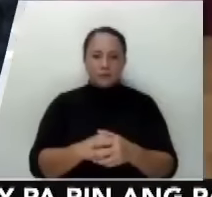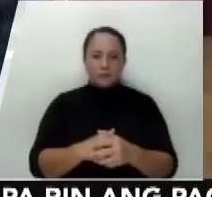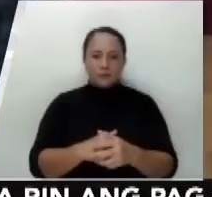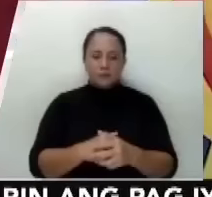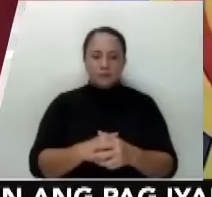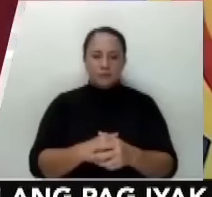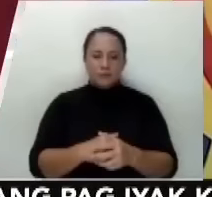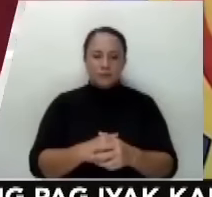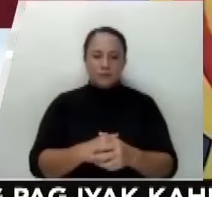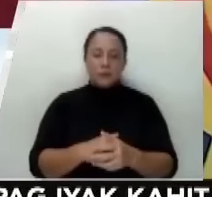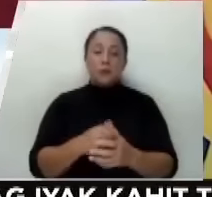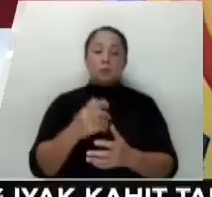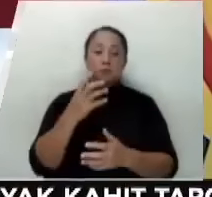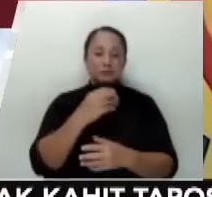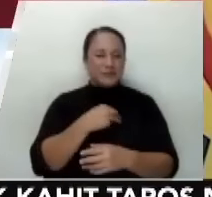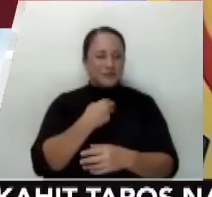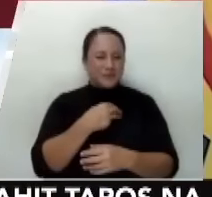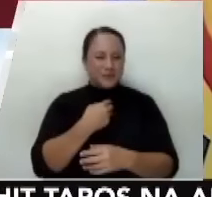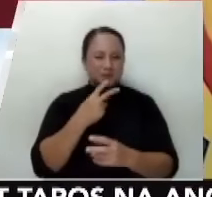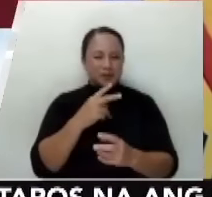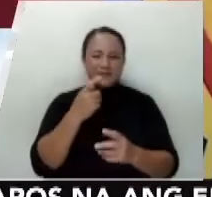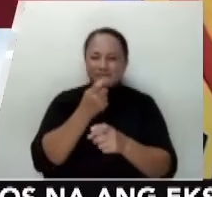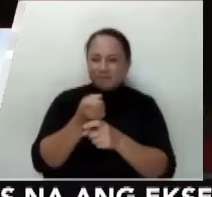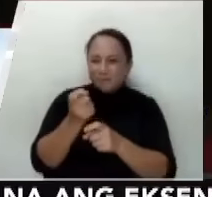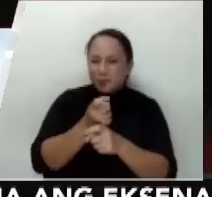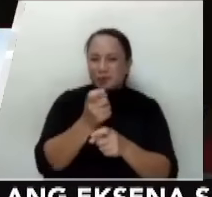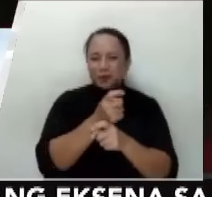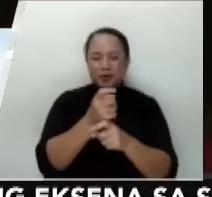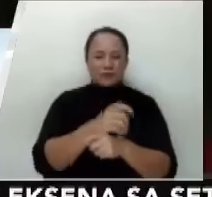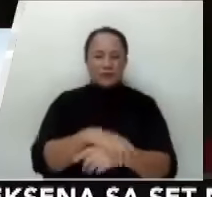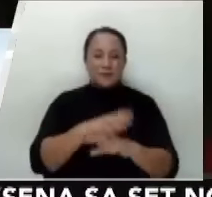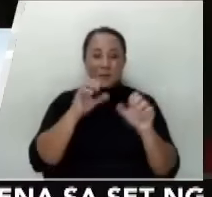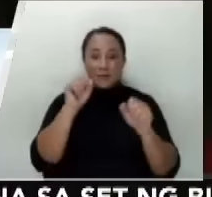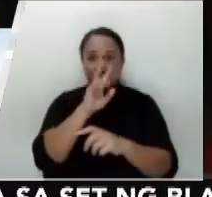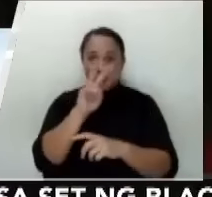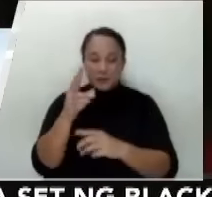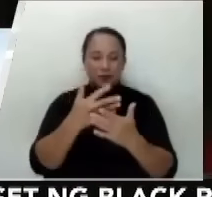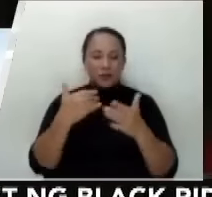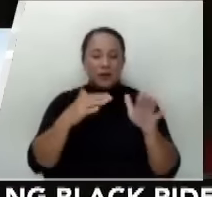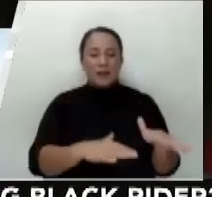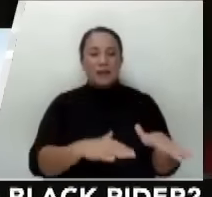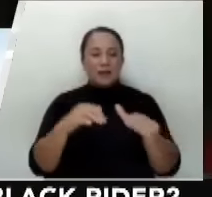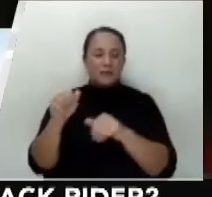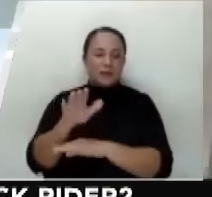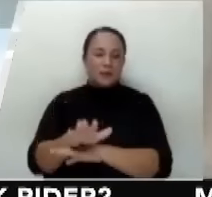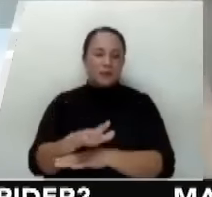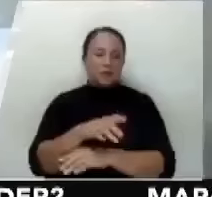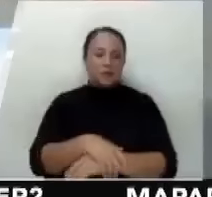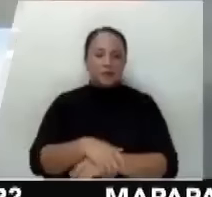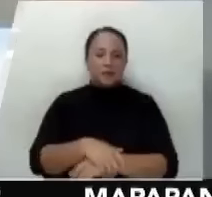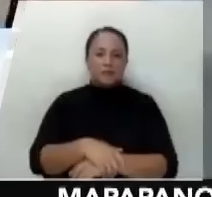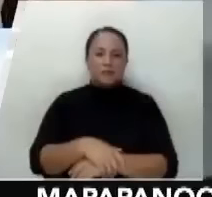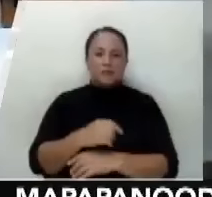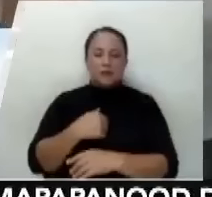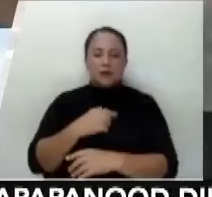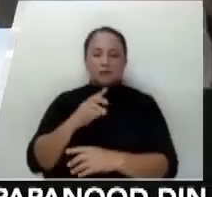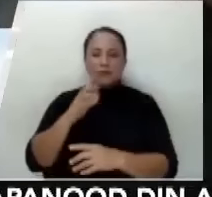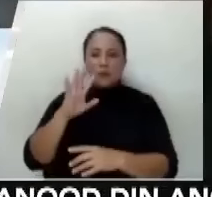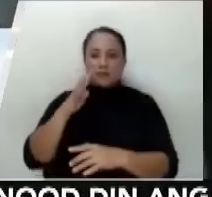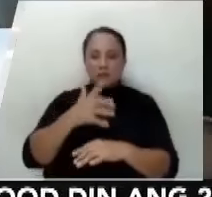Maganda ang mood at nakikipagbiroan pa si Pangulong Bongbong Marcos bago umalis kaninang hapon para sa kanyang ikalimang paglabas ng bansa ngayong taon para